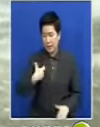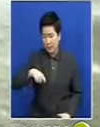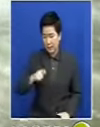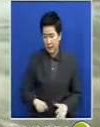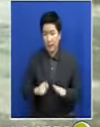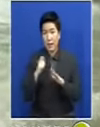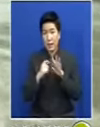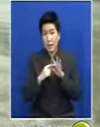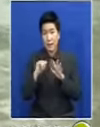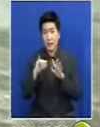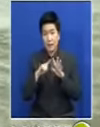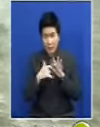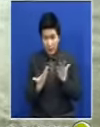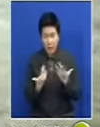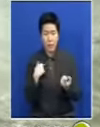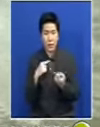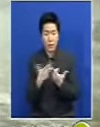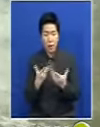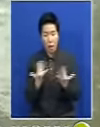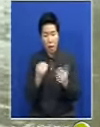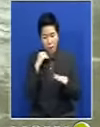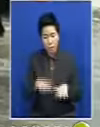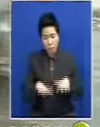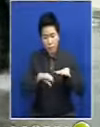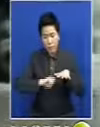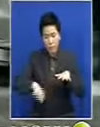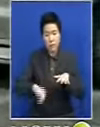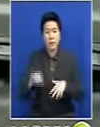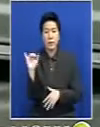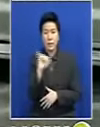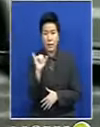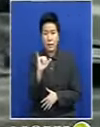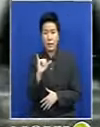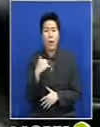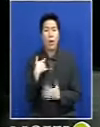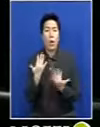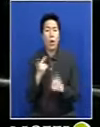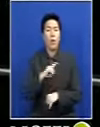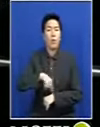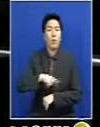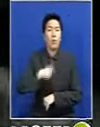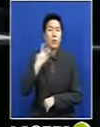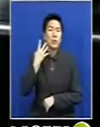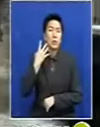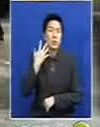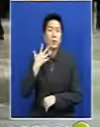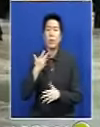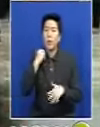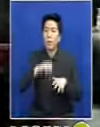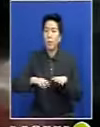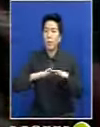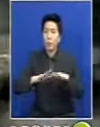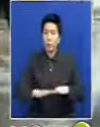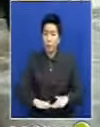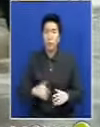ารัชดาพิเศษนะครับน้ำท่วมขังรอการระบายครับและก็ต้องใช้ระยะเวลามากกว่า10ชั่วโมงในการระบายนะครับรวมถึงพื้นที่หมู่บ้